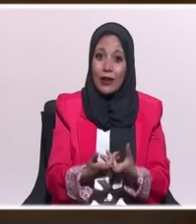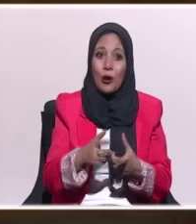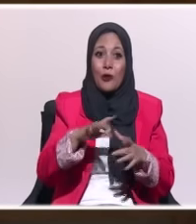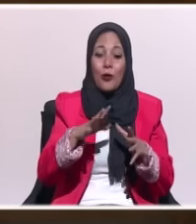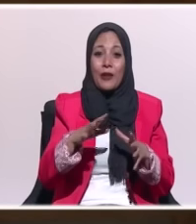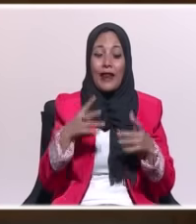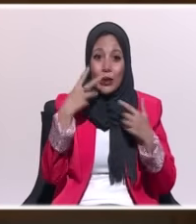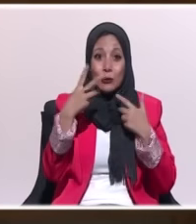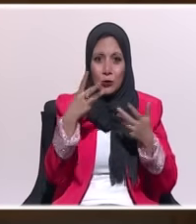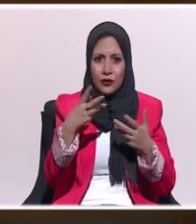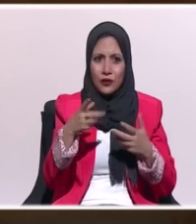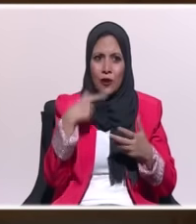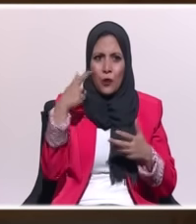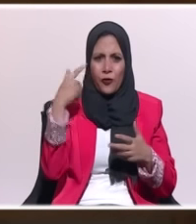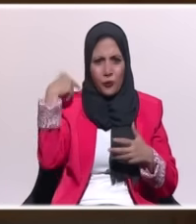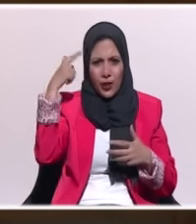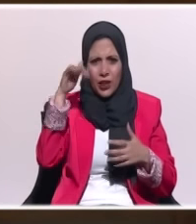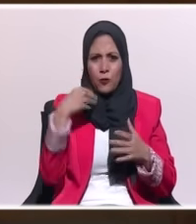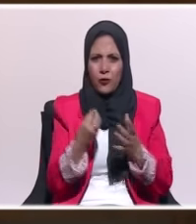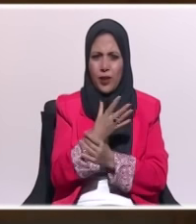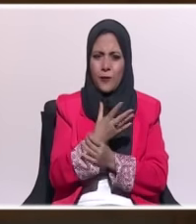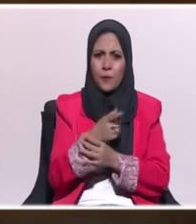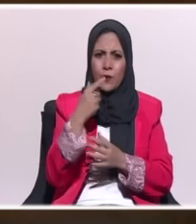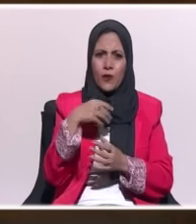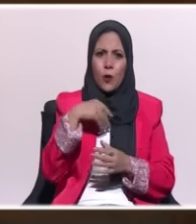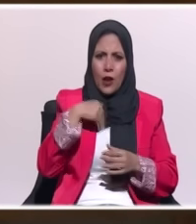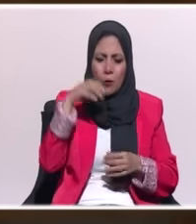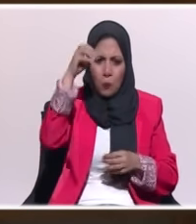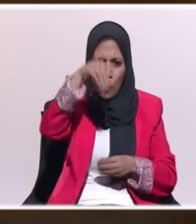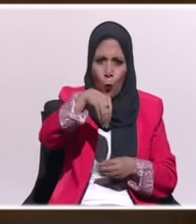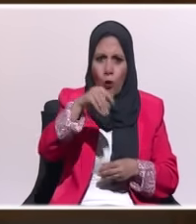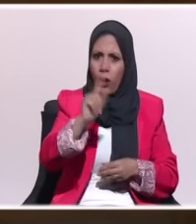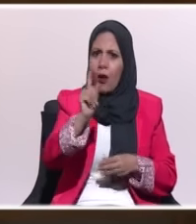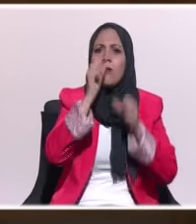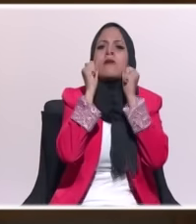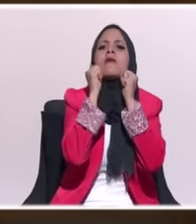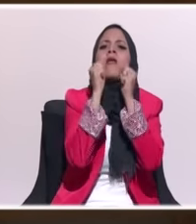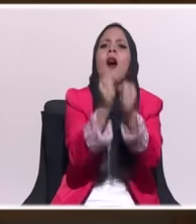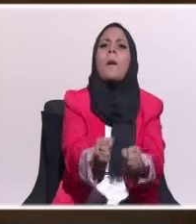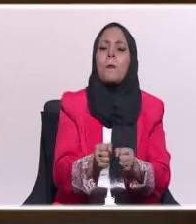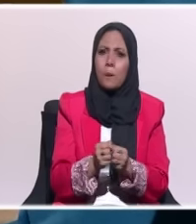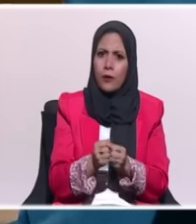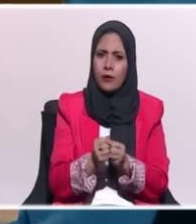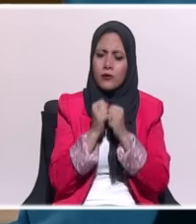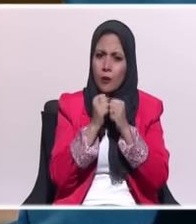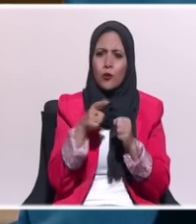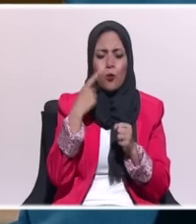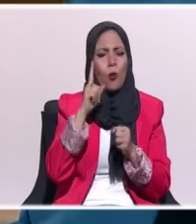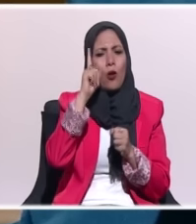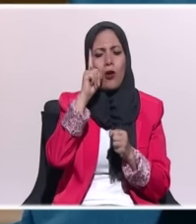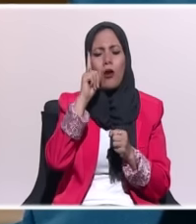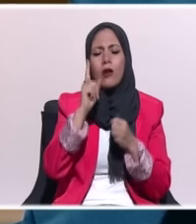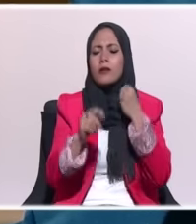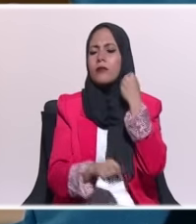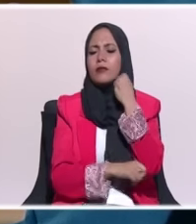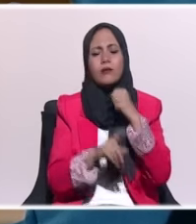علينا وفي لحظه من اللحظات بيحط نفسه مكانك مش هيصدق. يعني والله العظيم ثلاثه. انا